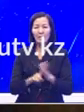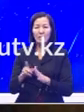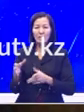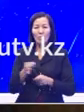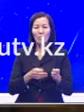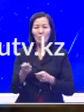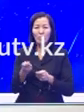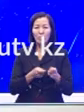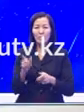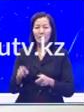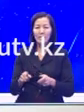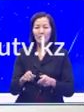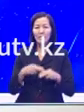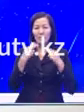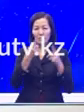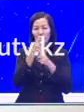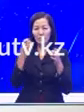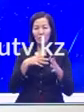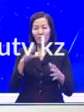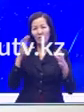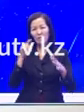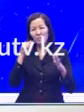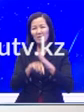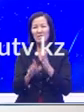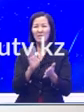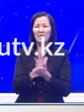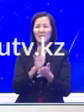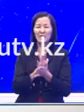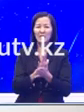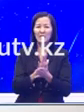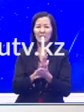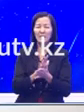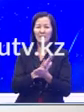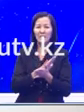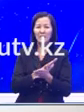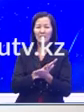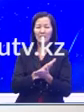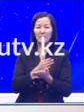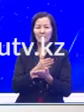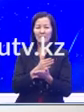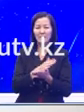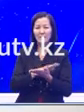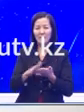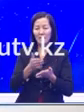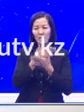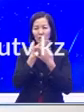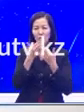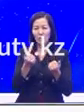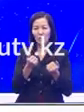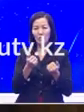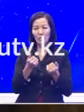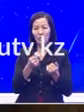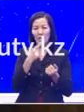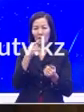бізге ескертулер берген, осы автобустардың рейске жуылмай шығуы бойынша қазіргі таңда жұмыстар атқарылды осы